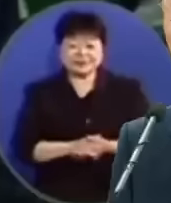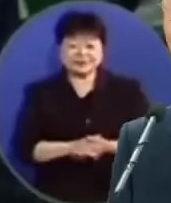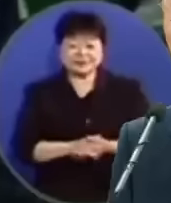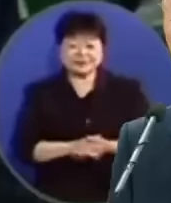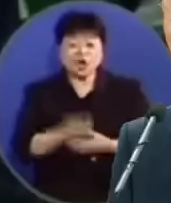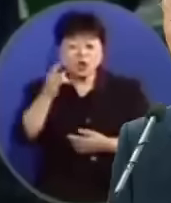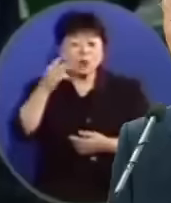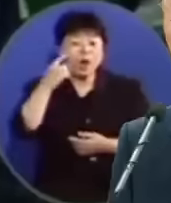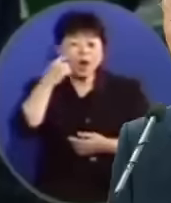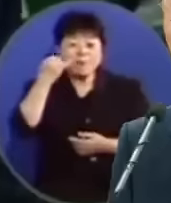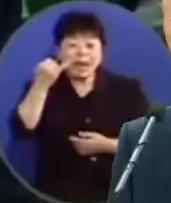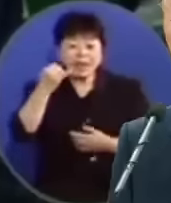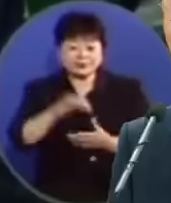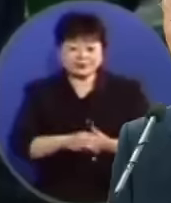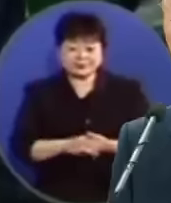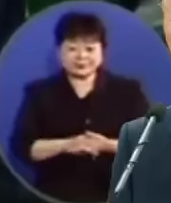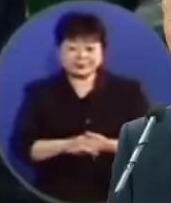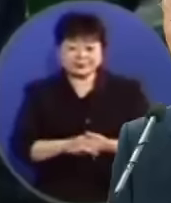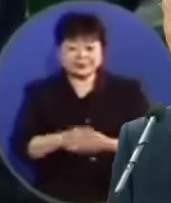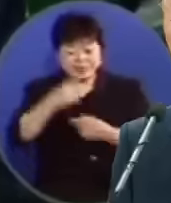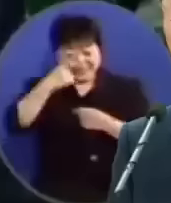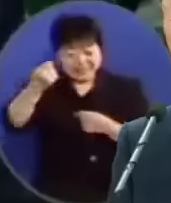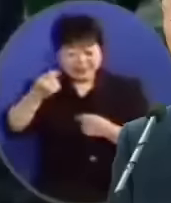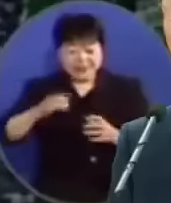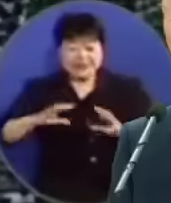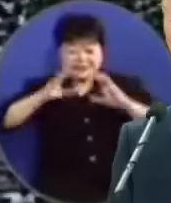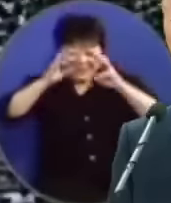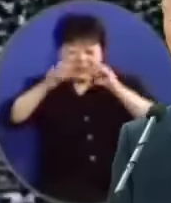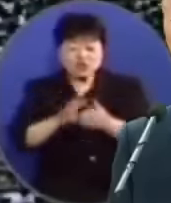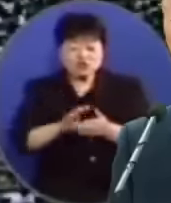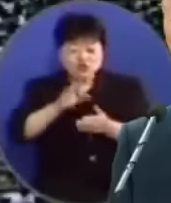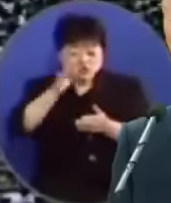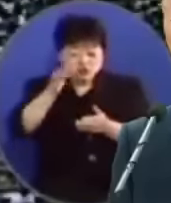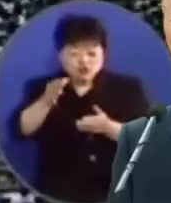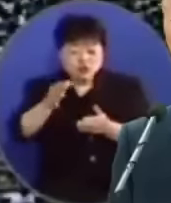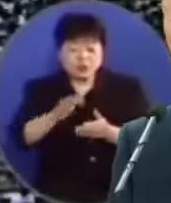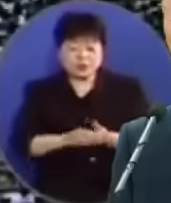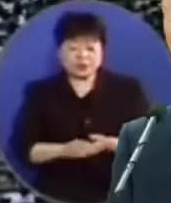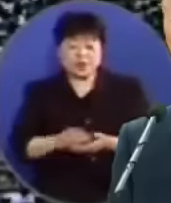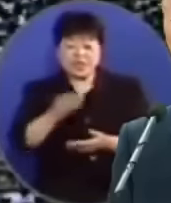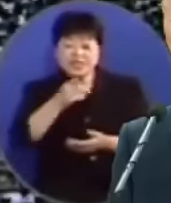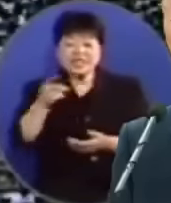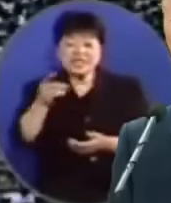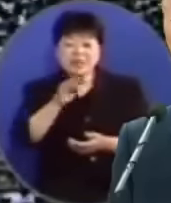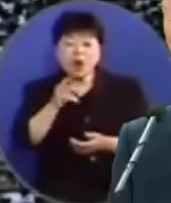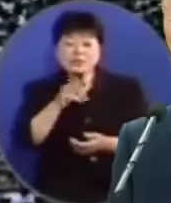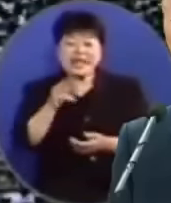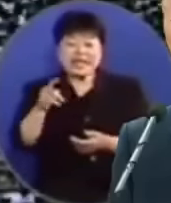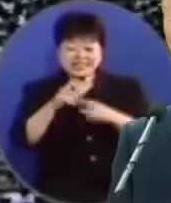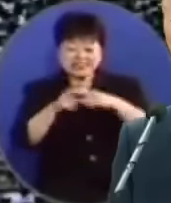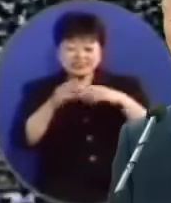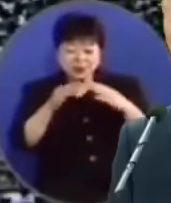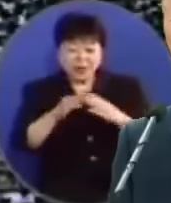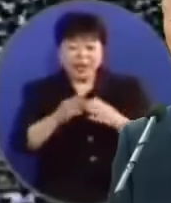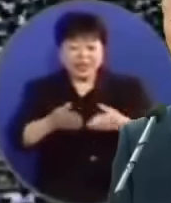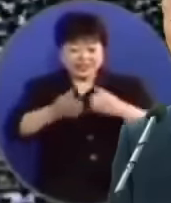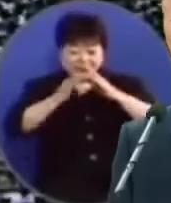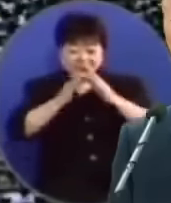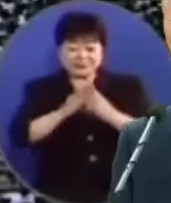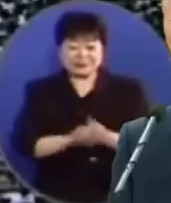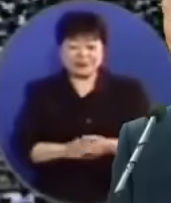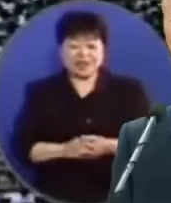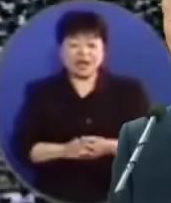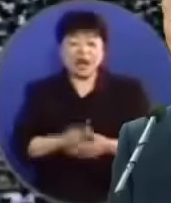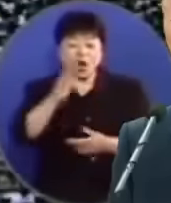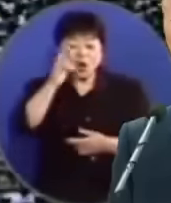것입니다. 록펠러는 어머니를 기념하여 세계적으로 유명한 리버사이드 교회를 건축했습니다.